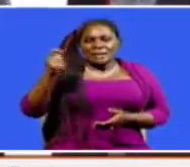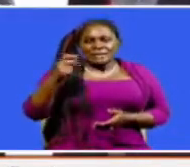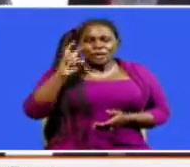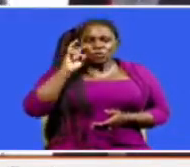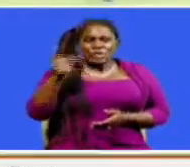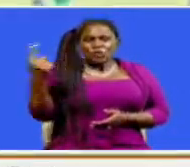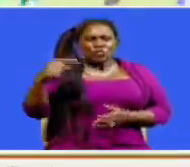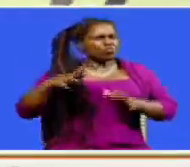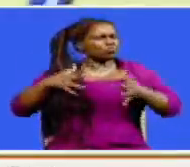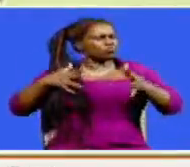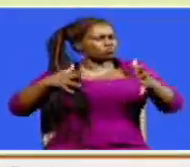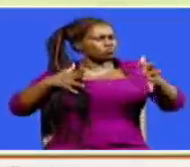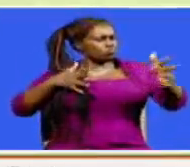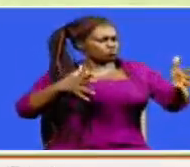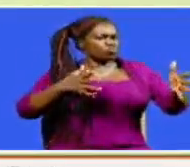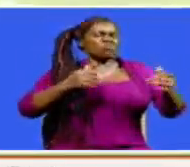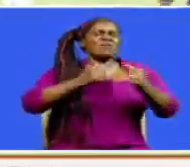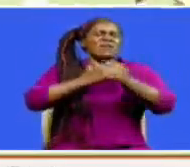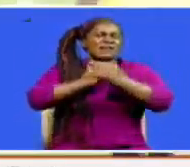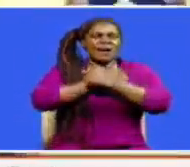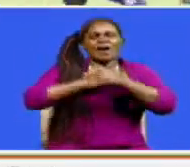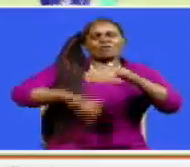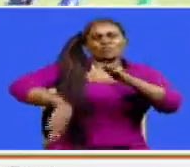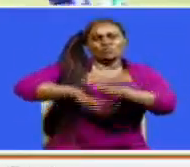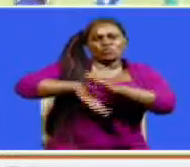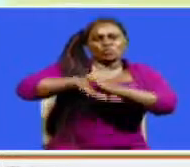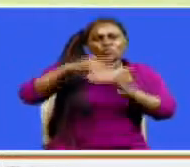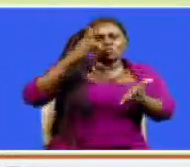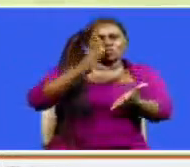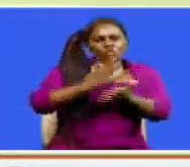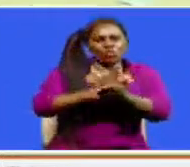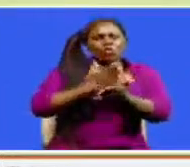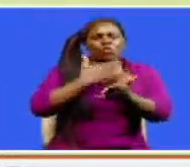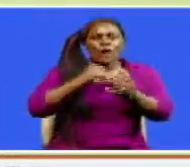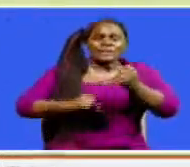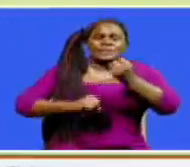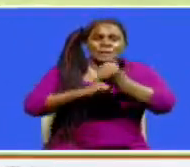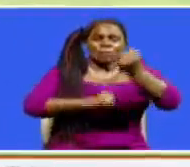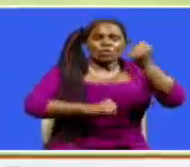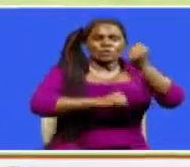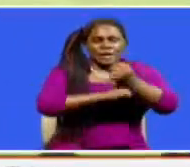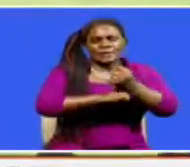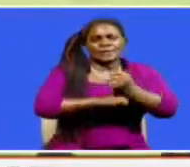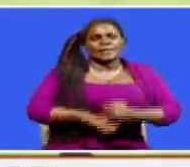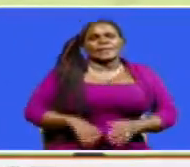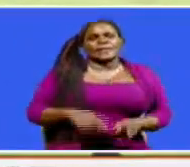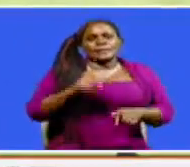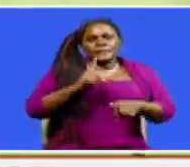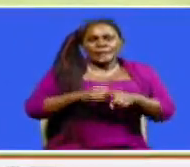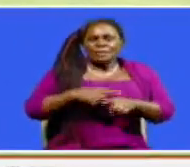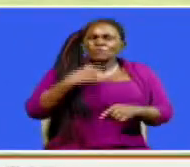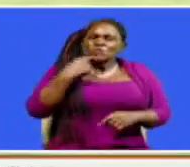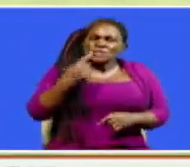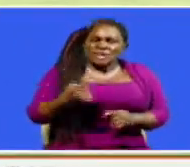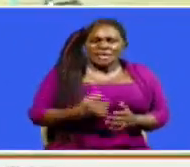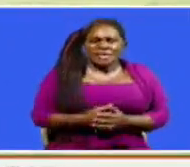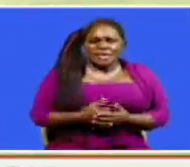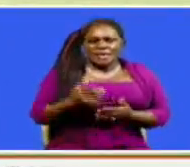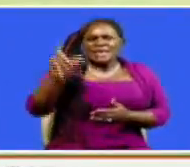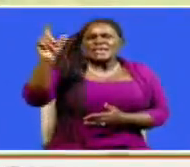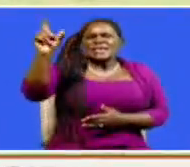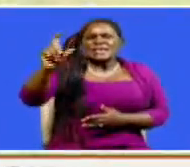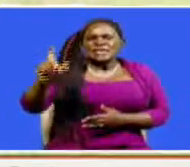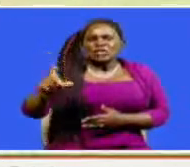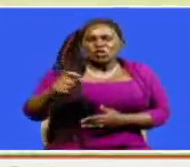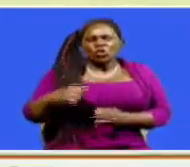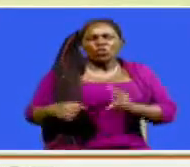vile umejitokeza watu wa huku wanapenda mpira. Na mpira inataka wafuasi. So watu wakaanza kusema kwamba hii region